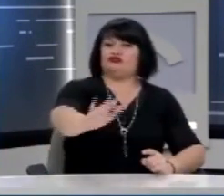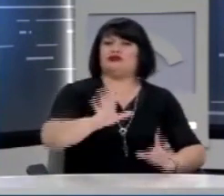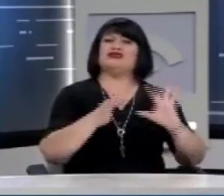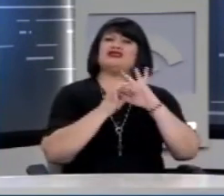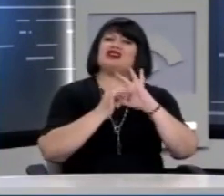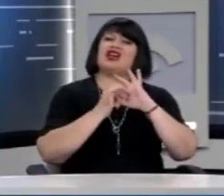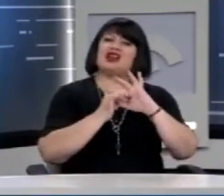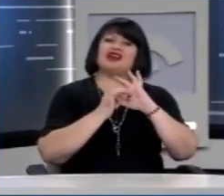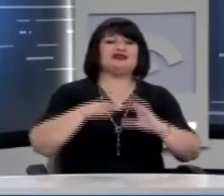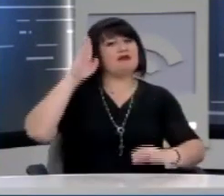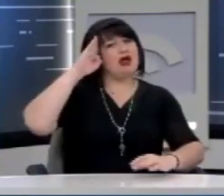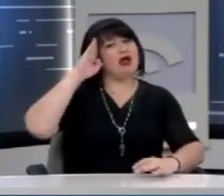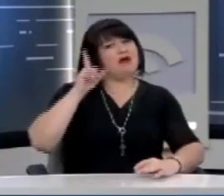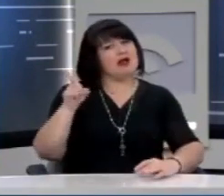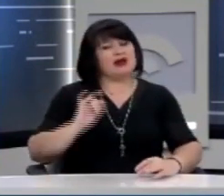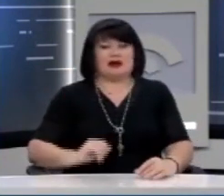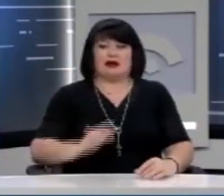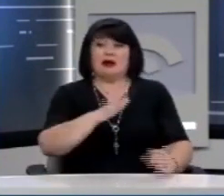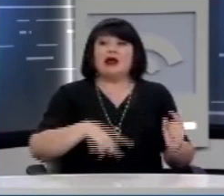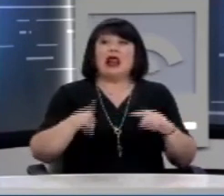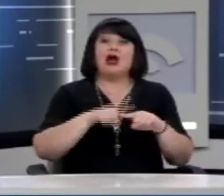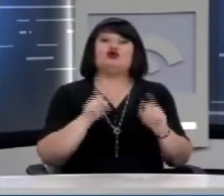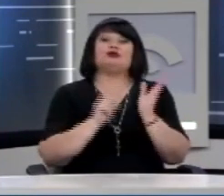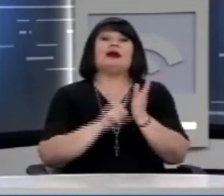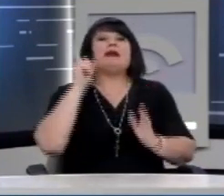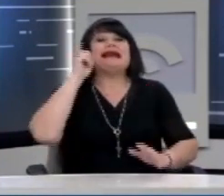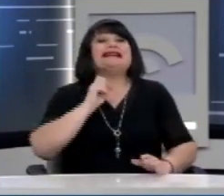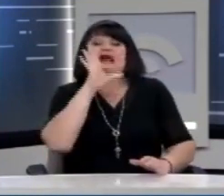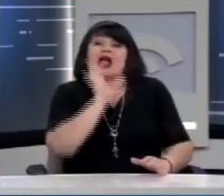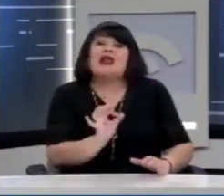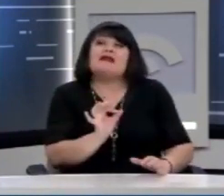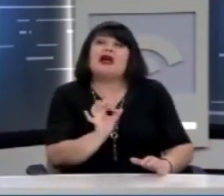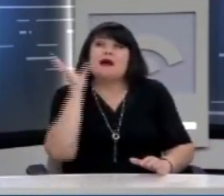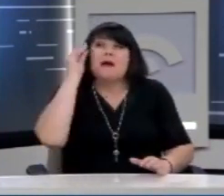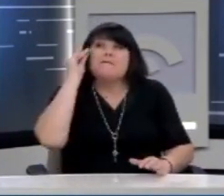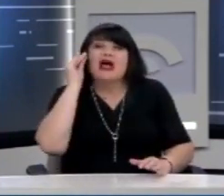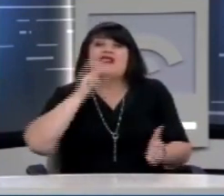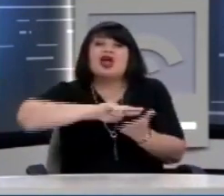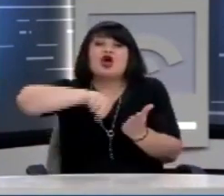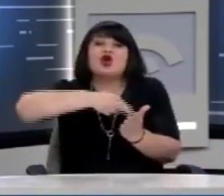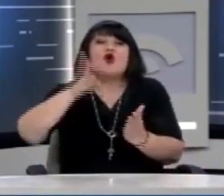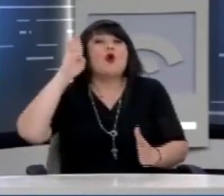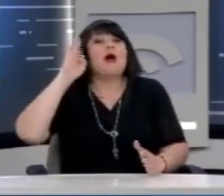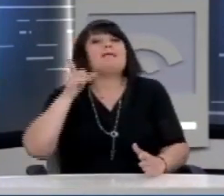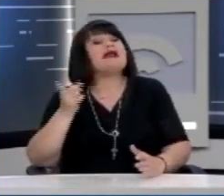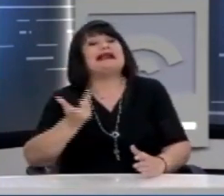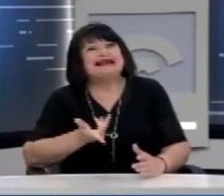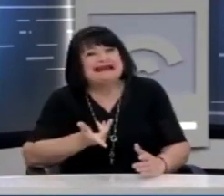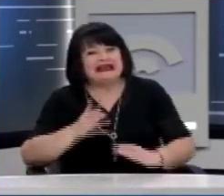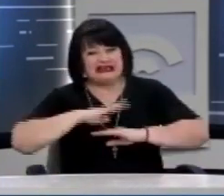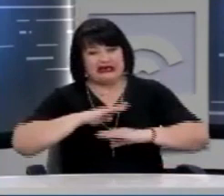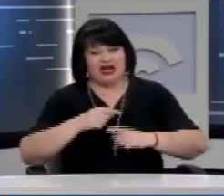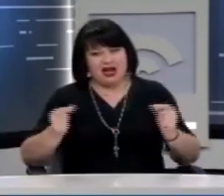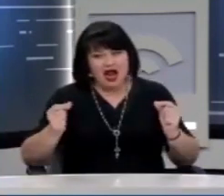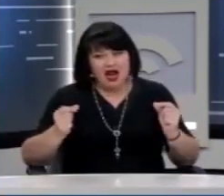μακροχρόνια συνεργασίας με τη ΣΥΠΑ. Ο ελληνικός λαός πρέπει να ξέρει την αλήθεια και για το ρόλο των Ηνωμένων Πολιτειών Αμερικής και του